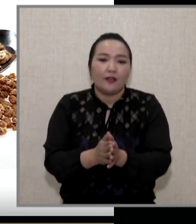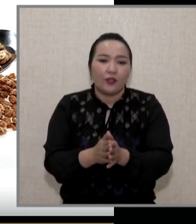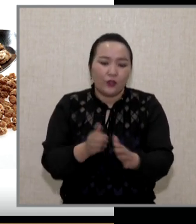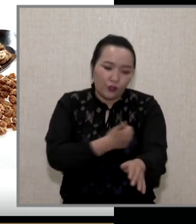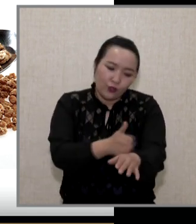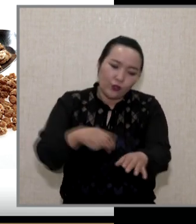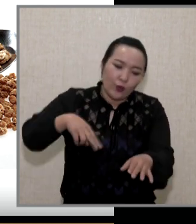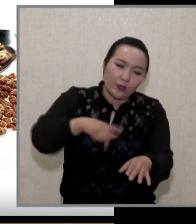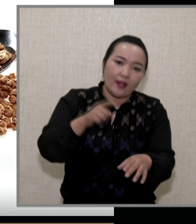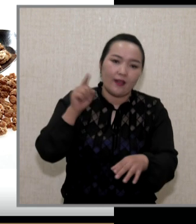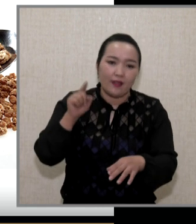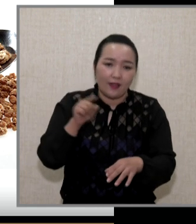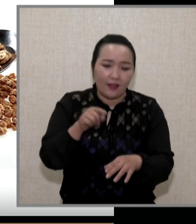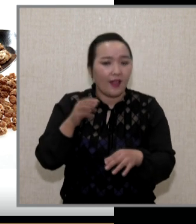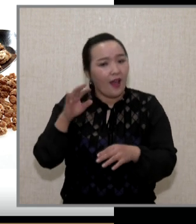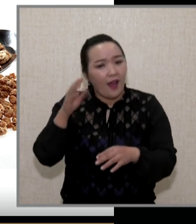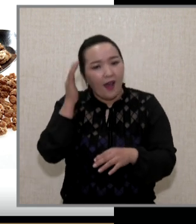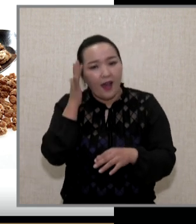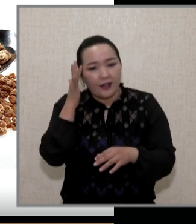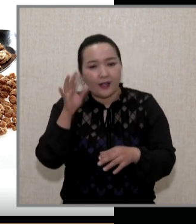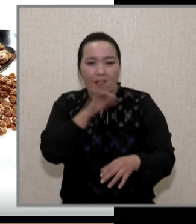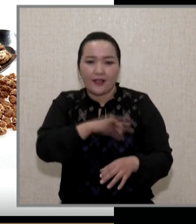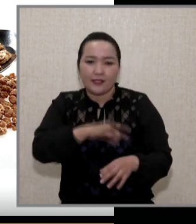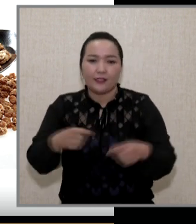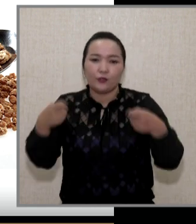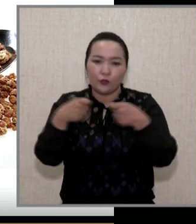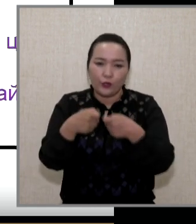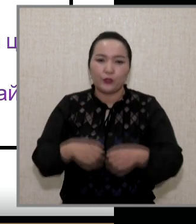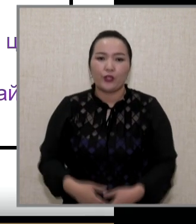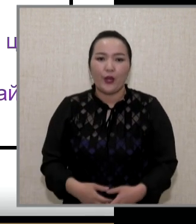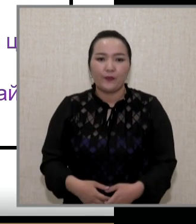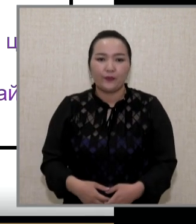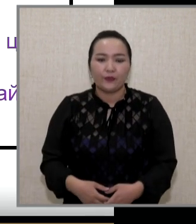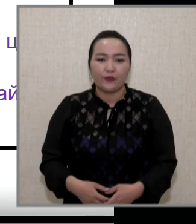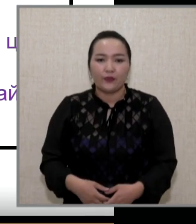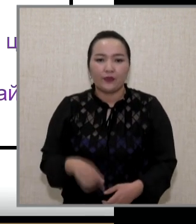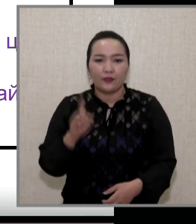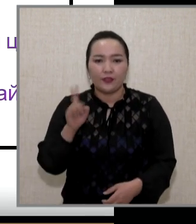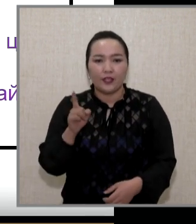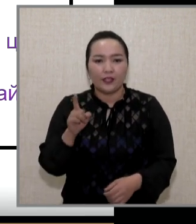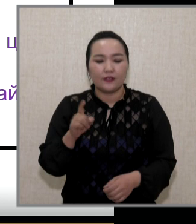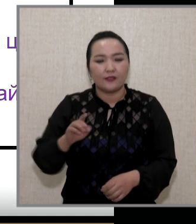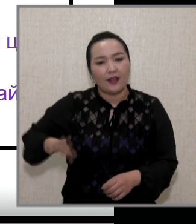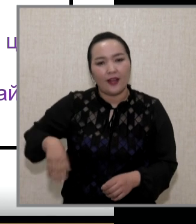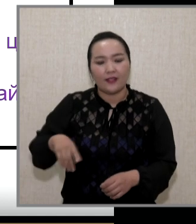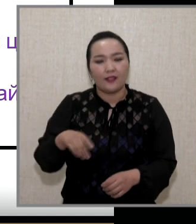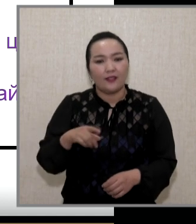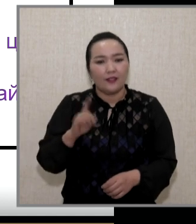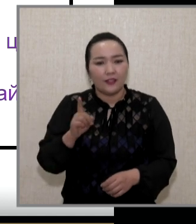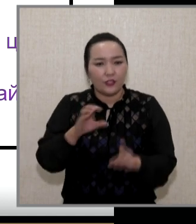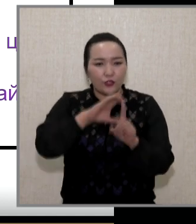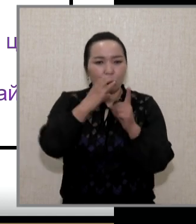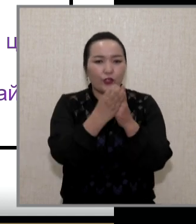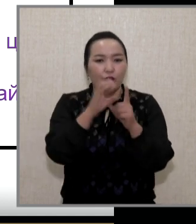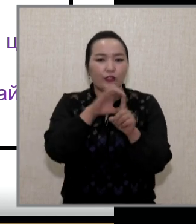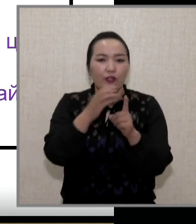энэ аргаар махаа боловсруулад хэрэглэх нь тохиромжтой байдаг шүү. За манай монголчуудын дараагийн бас нэг